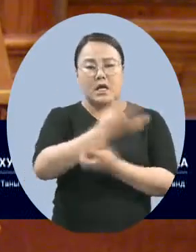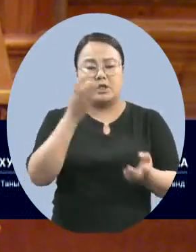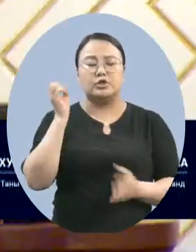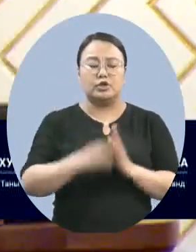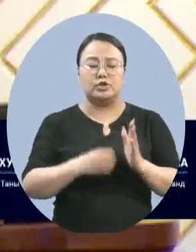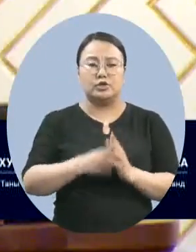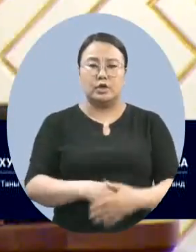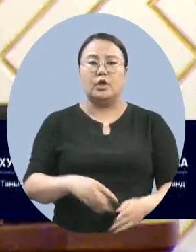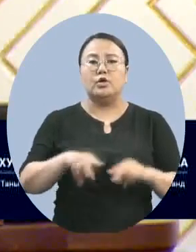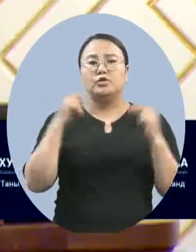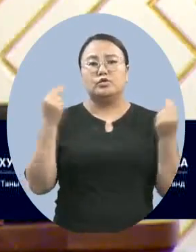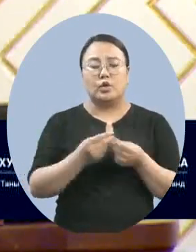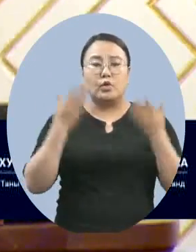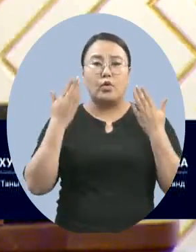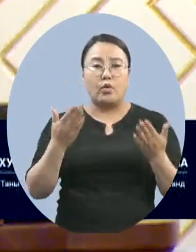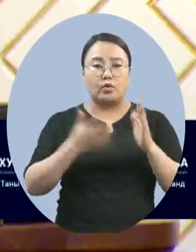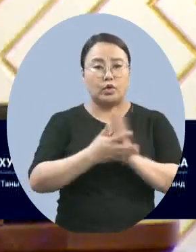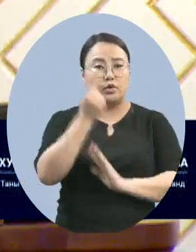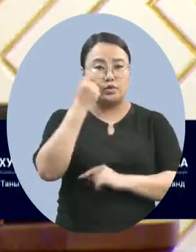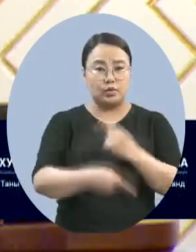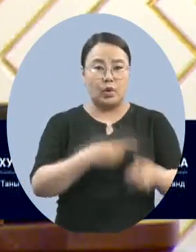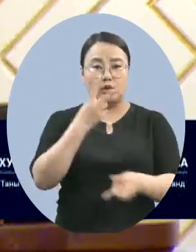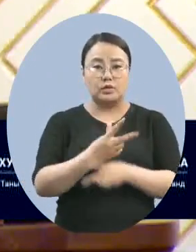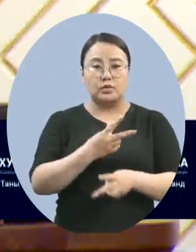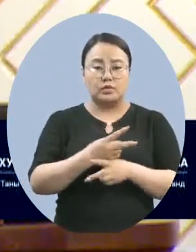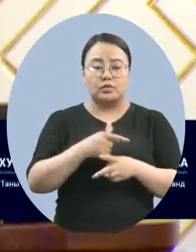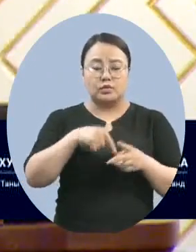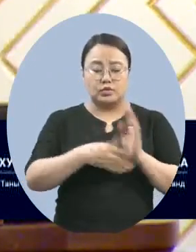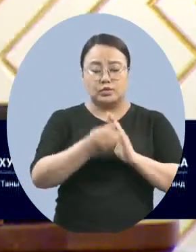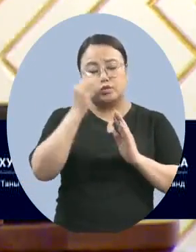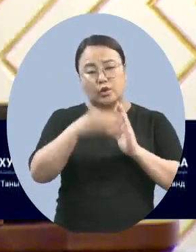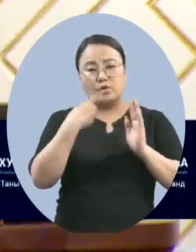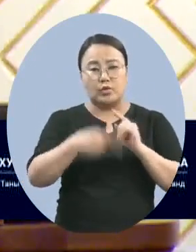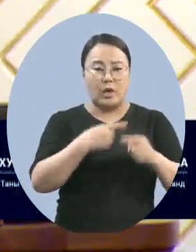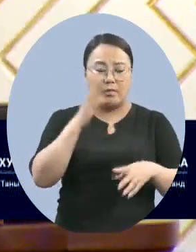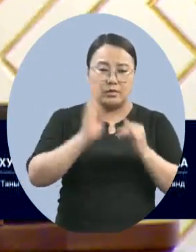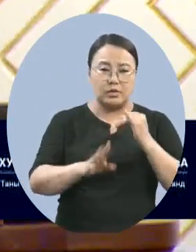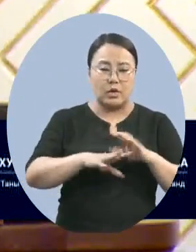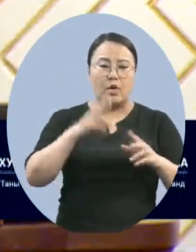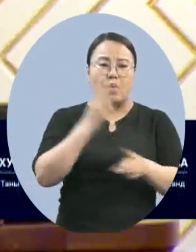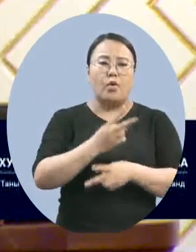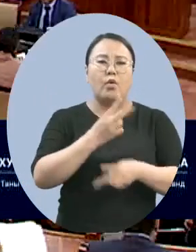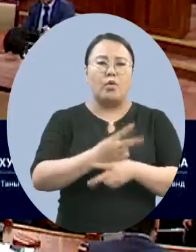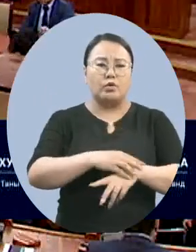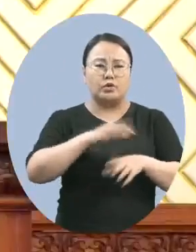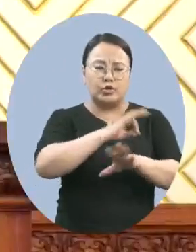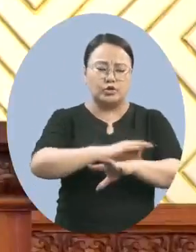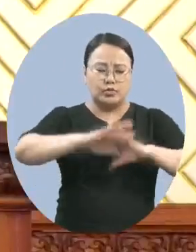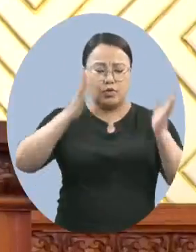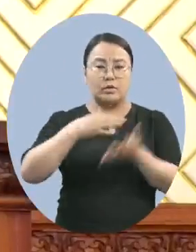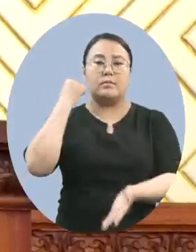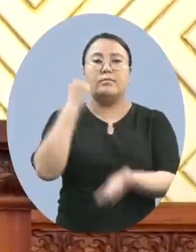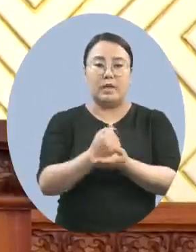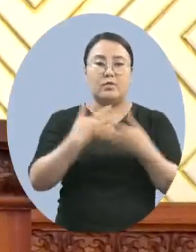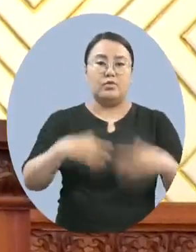хэлэх ёстой. Ингээд чуулганы нэгдсэн хуралдаанаар төсвийн татгалын эцсийн хилцүүлгийг хийж хуулийн төслийг бүхэлд нь эцэслэн батллаа.